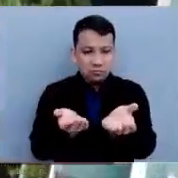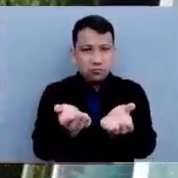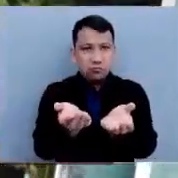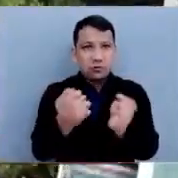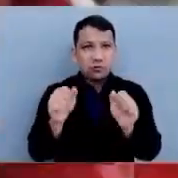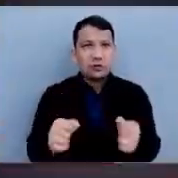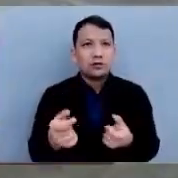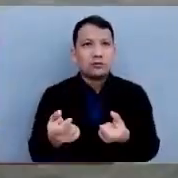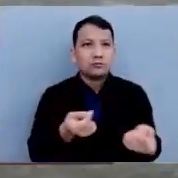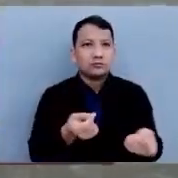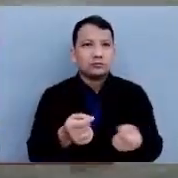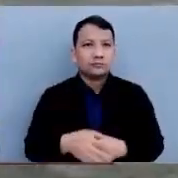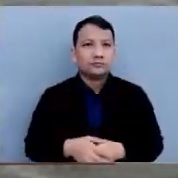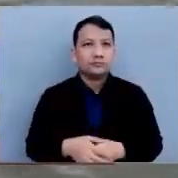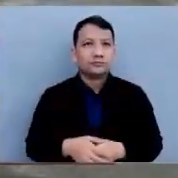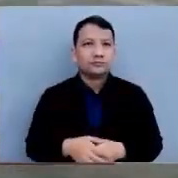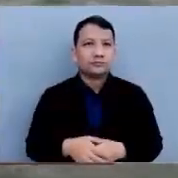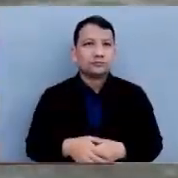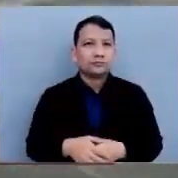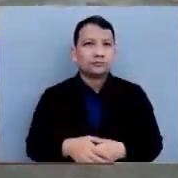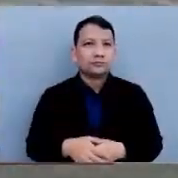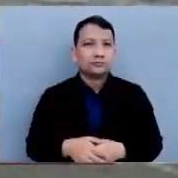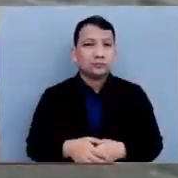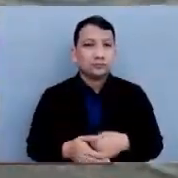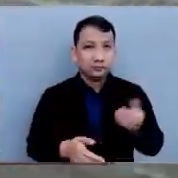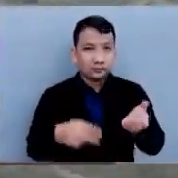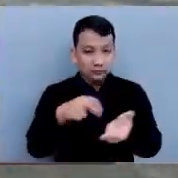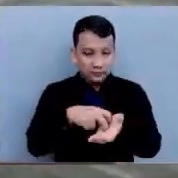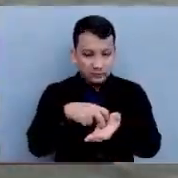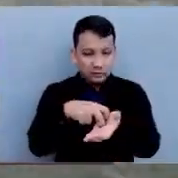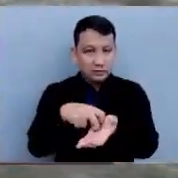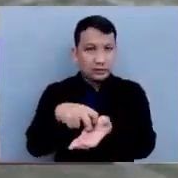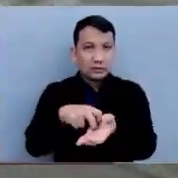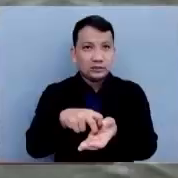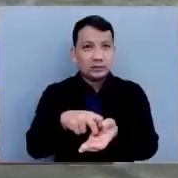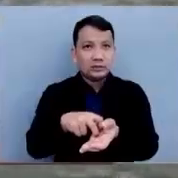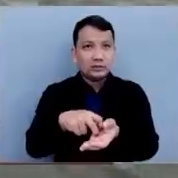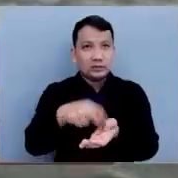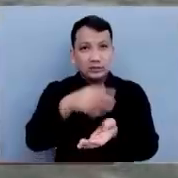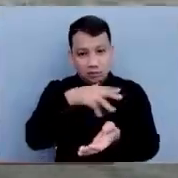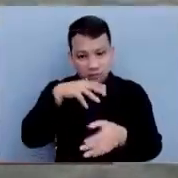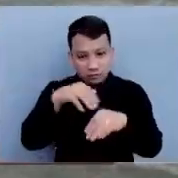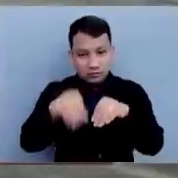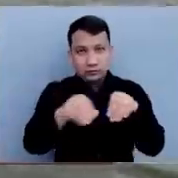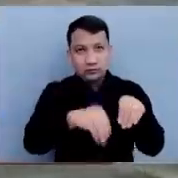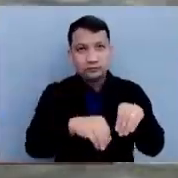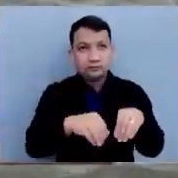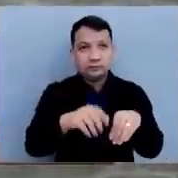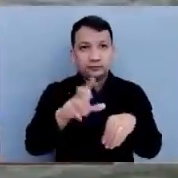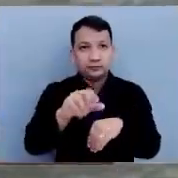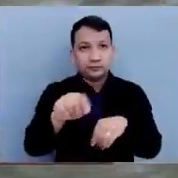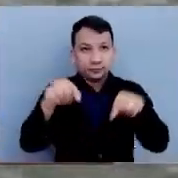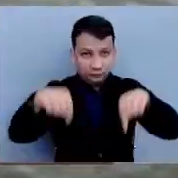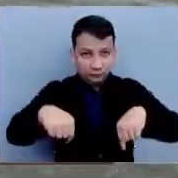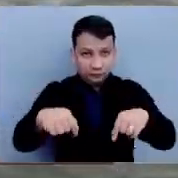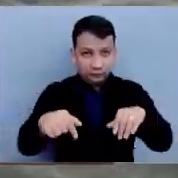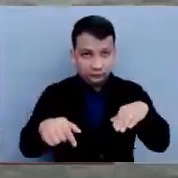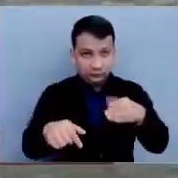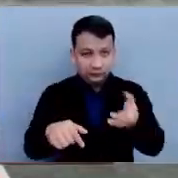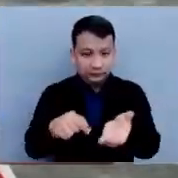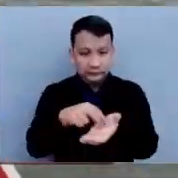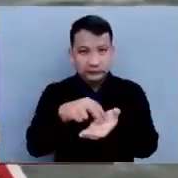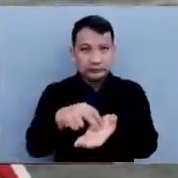transportasyon. Nakapwesto yung bangkang sinasakyan namin sa sakahang bahagi ng barangay San Agustin. At dito rin yung sinasabing nasa